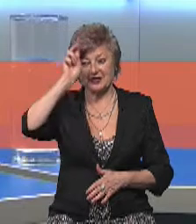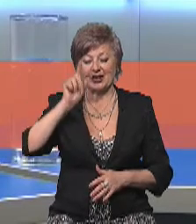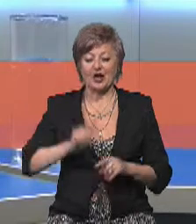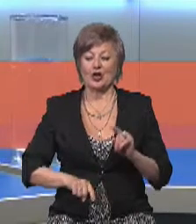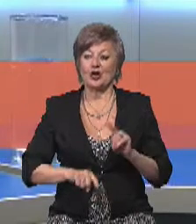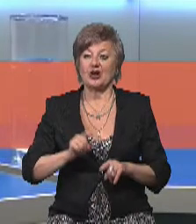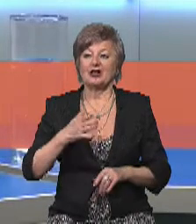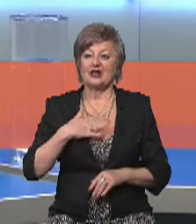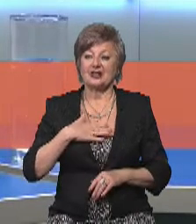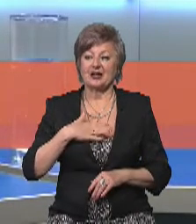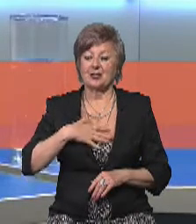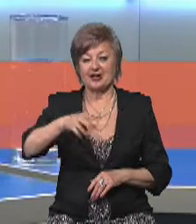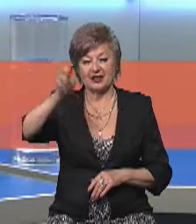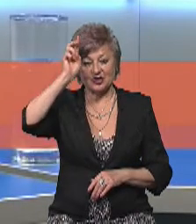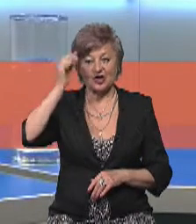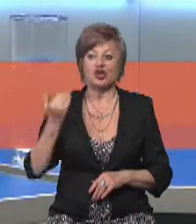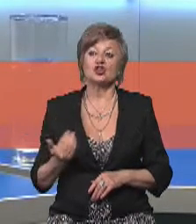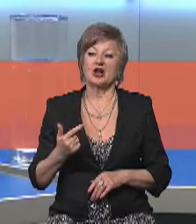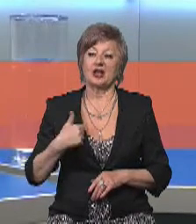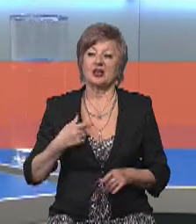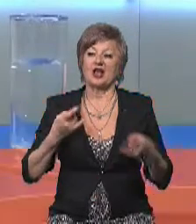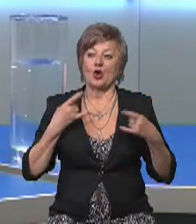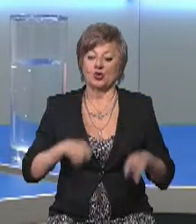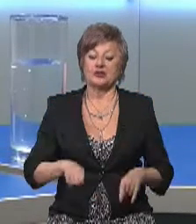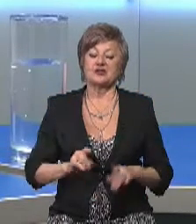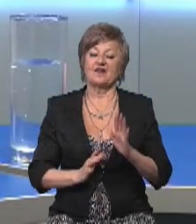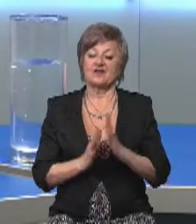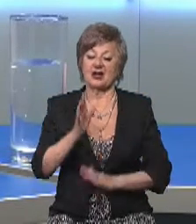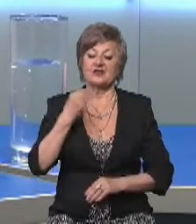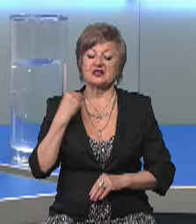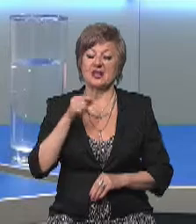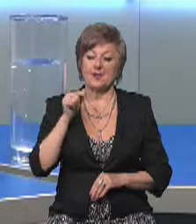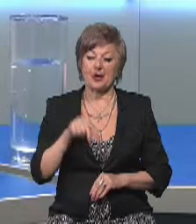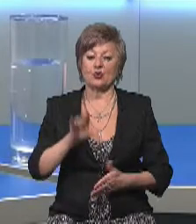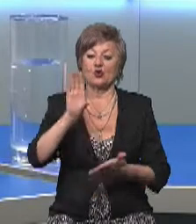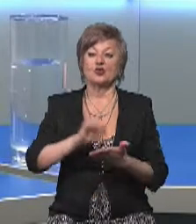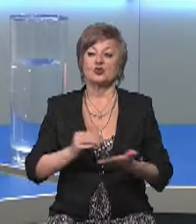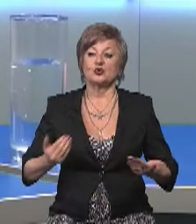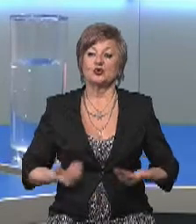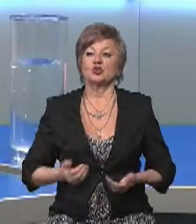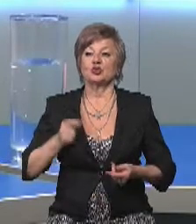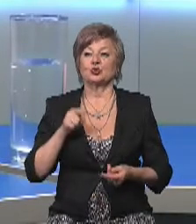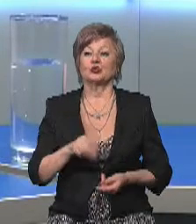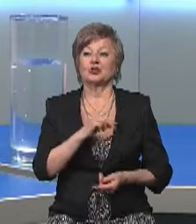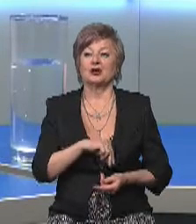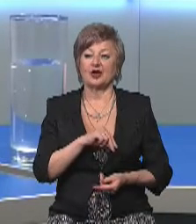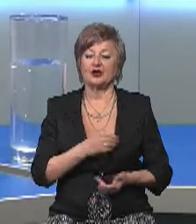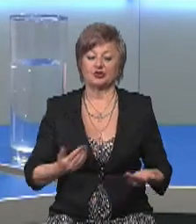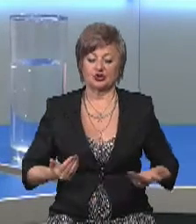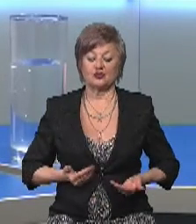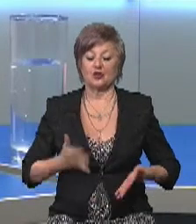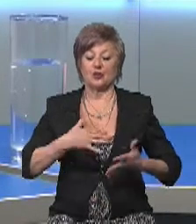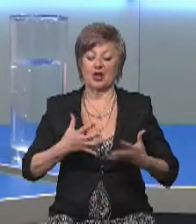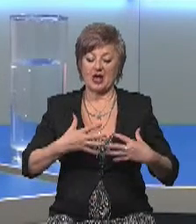рідною для мене держави. Я народився, виріс в Запоріжжі, все життя тут працюю, тут жила і живе моя